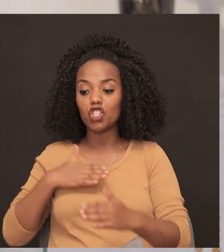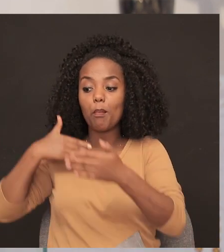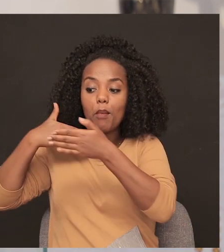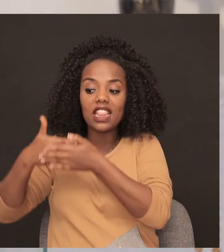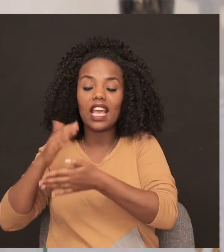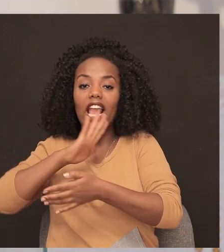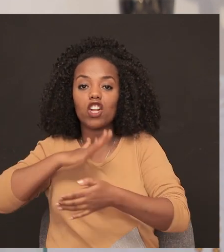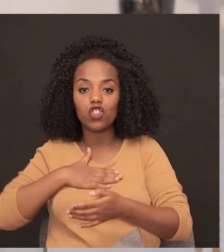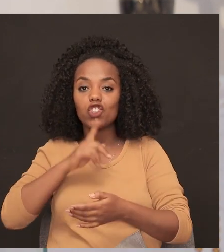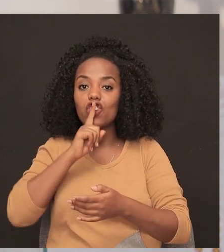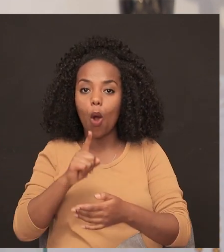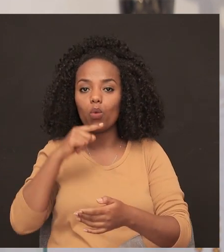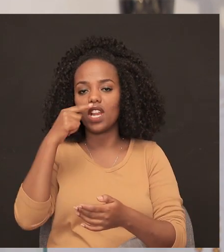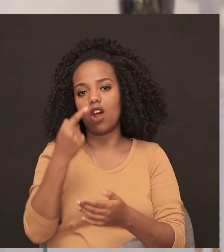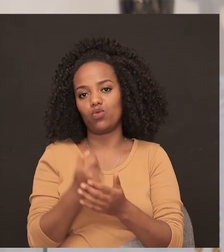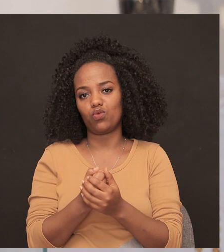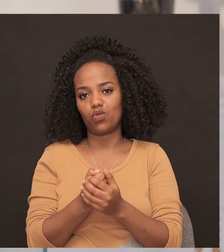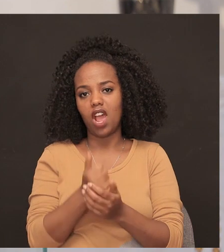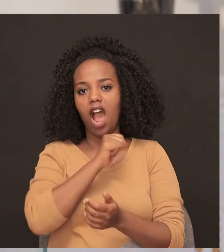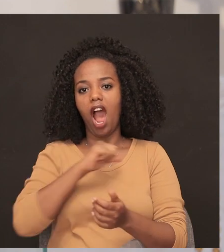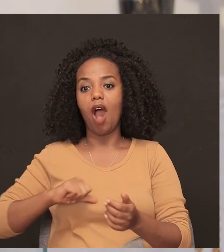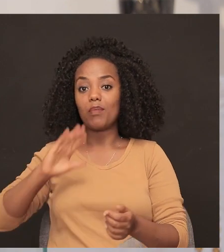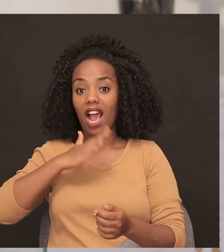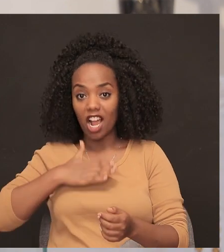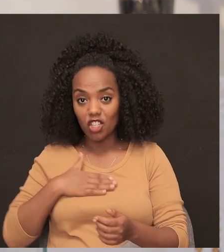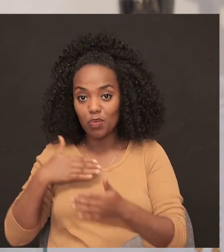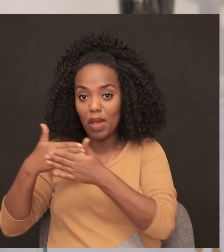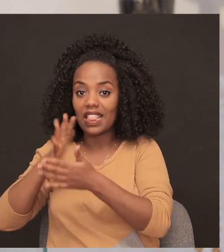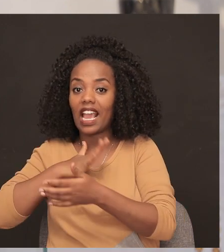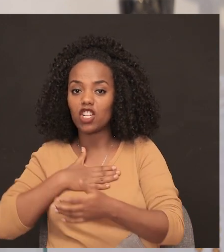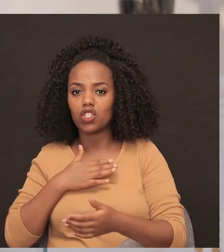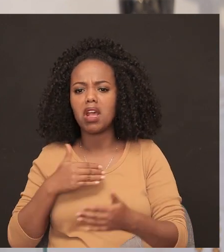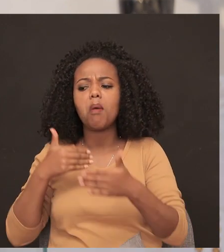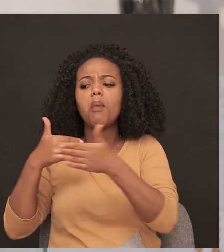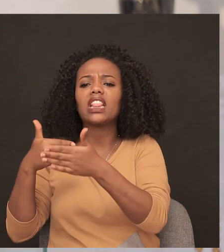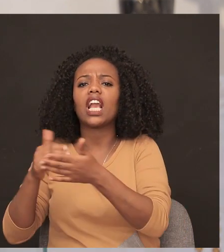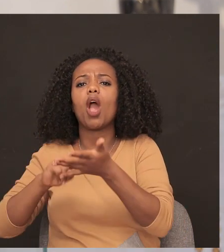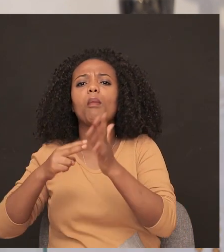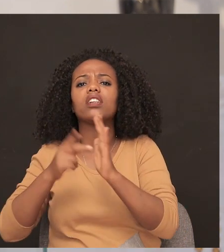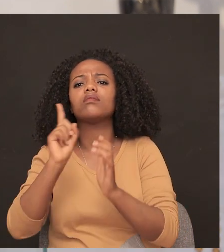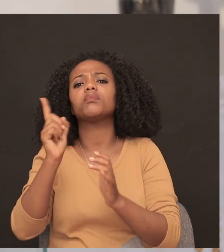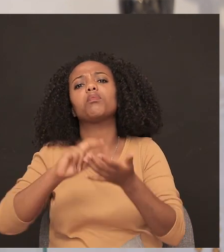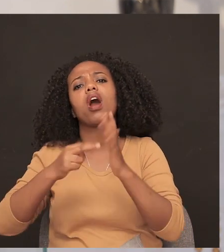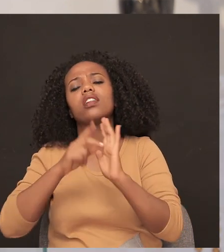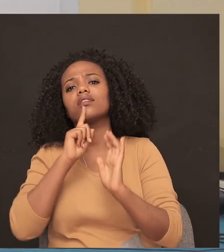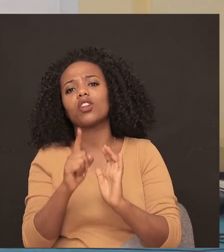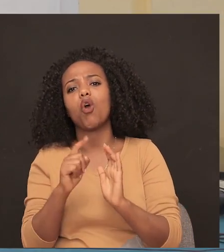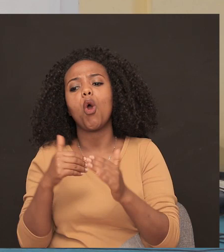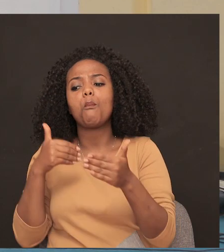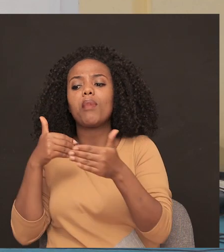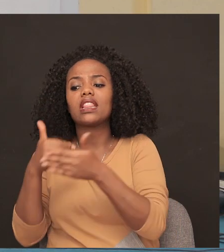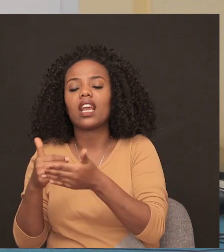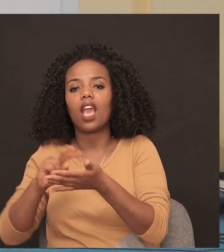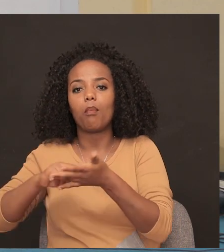ነው ብለው ይላሉ። አምላካችን መጠጊያችን ነው። ለመሆኑ መጠጊያ ማለት ምን ማለት ነው? መጠጊያ